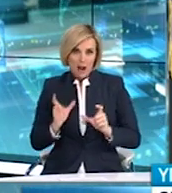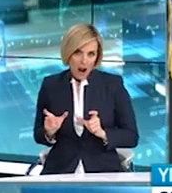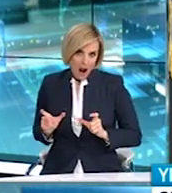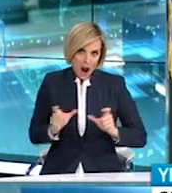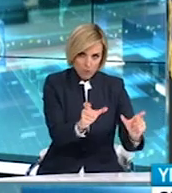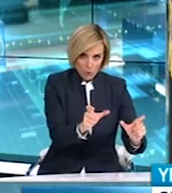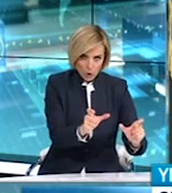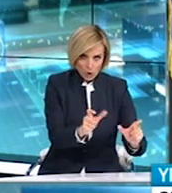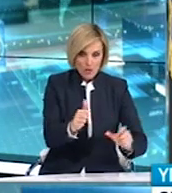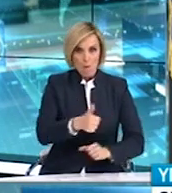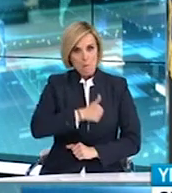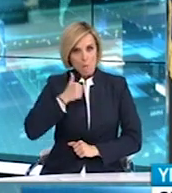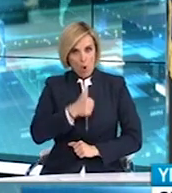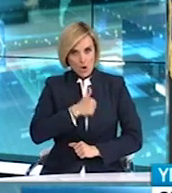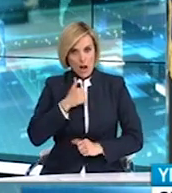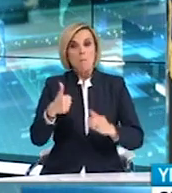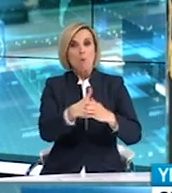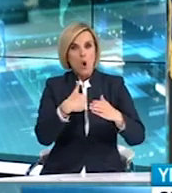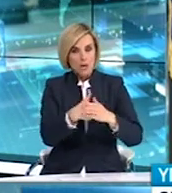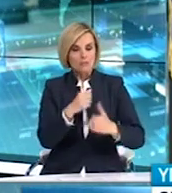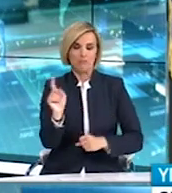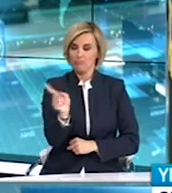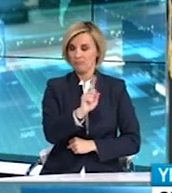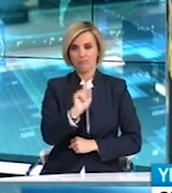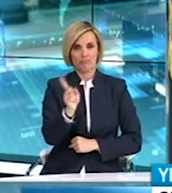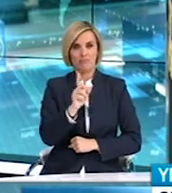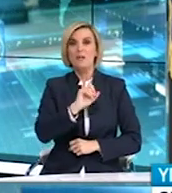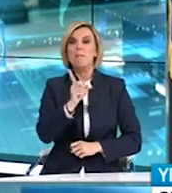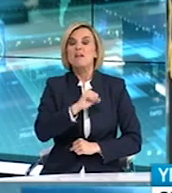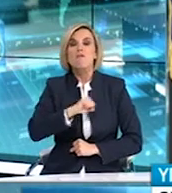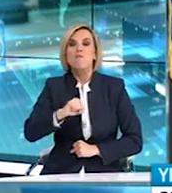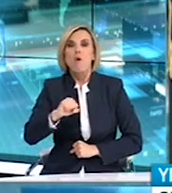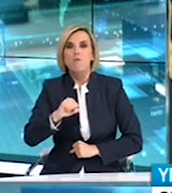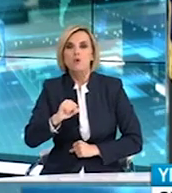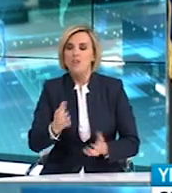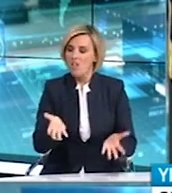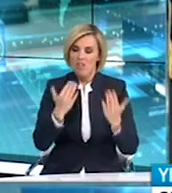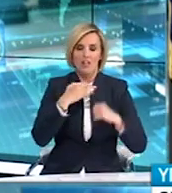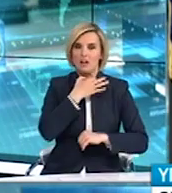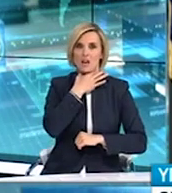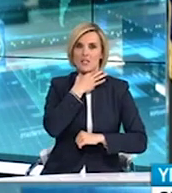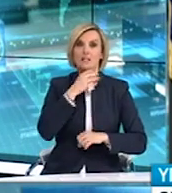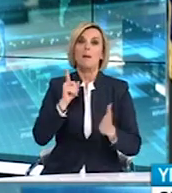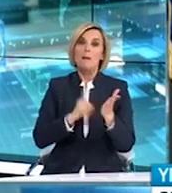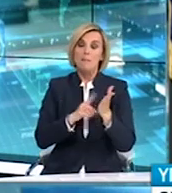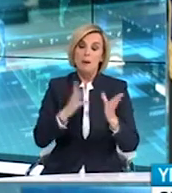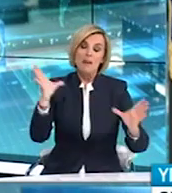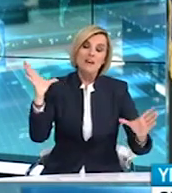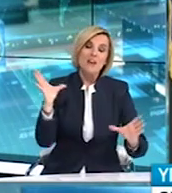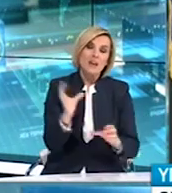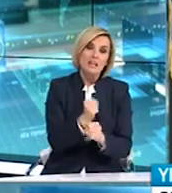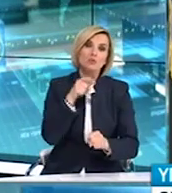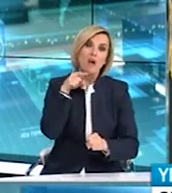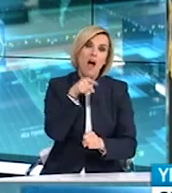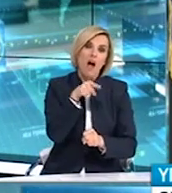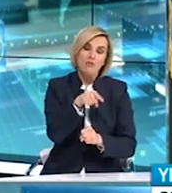απομόνωση, ούτε μοναξιά. Έχουμε τους τρόπους να μην βγούμε φοβισμένοι και χαμένοι, αλλά να βγούμε νικητές από όλη αυτή την